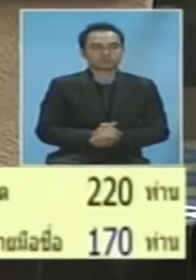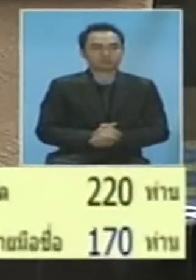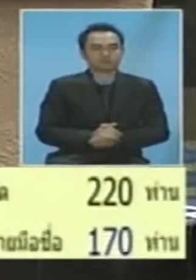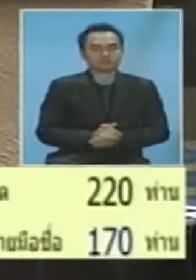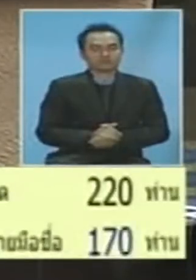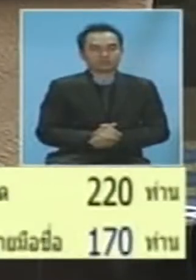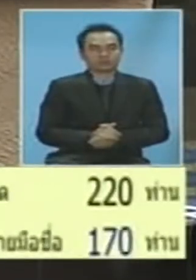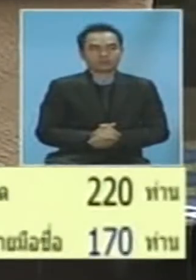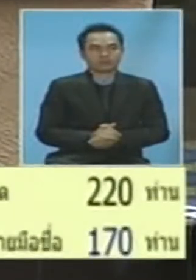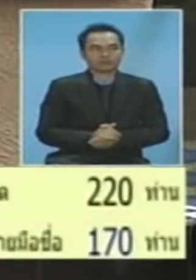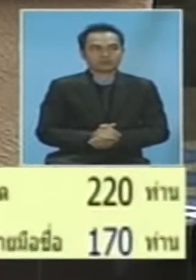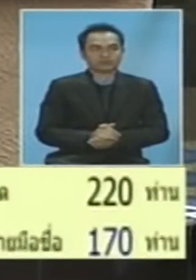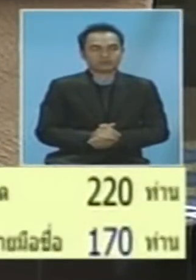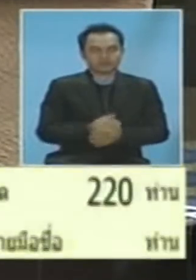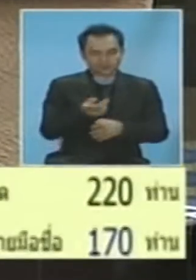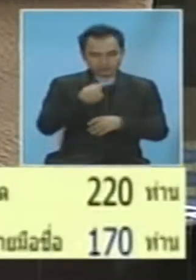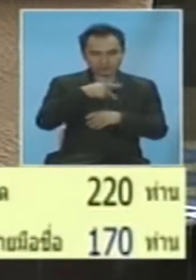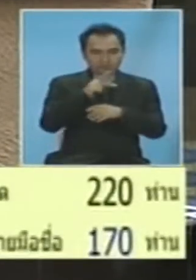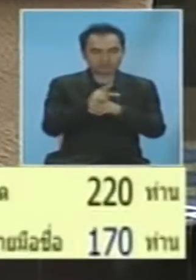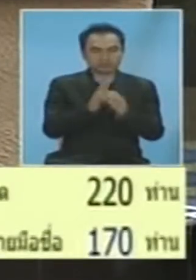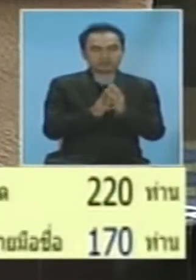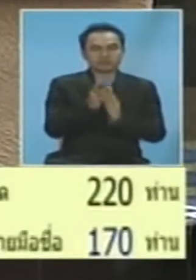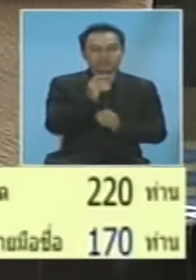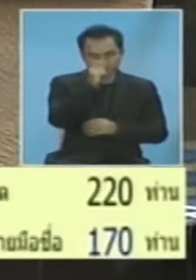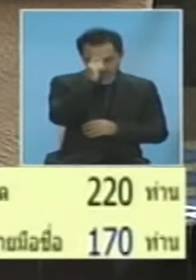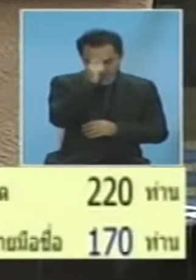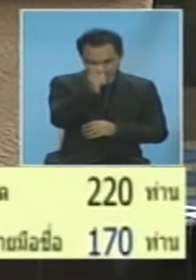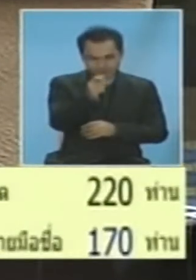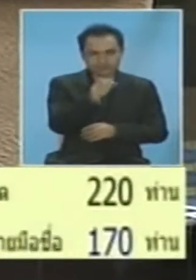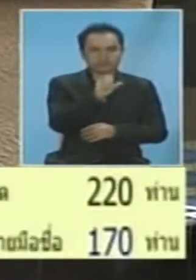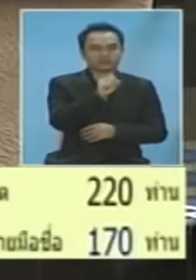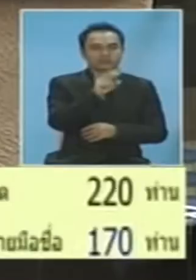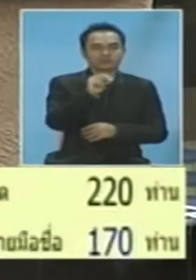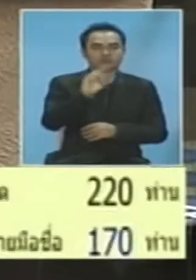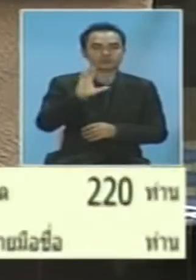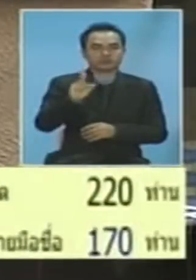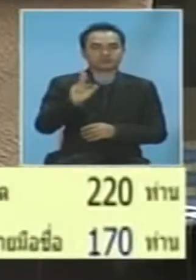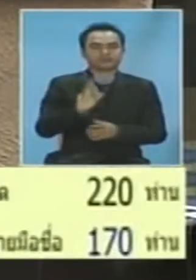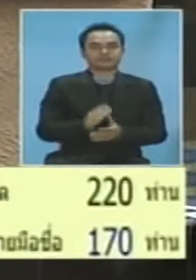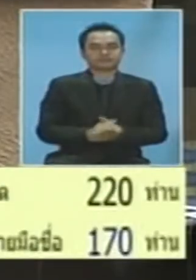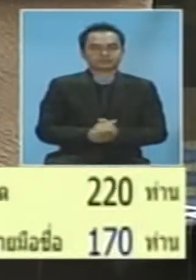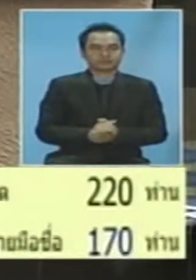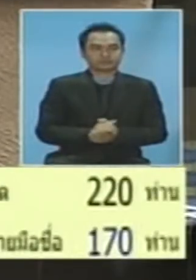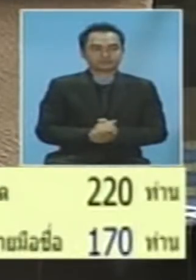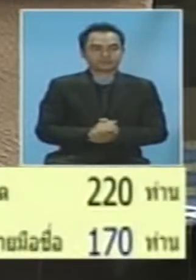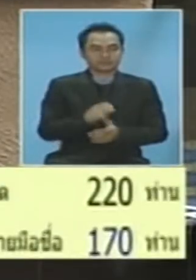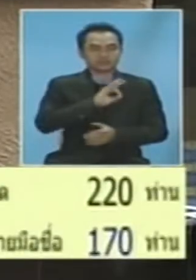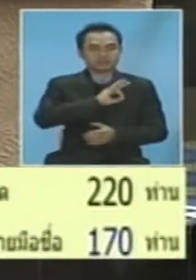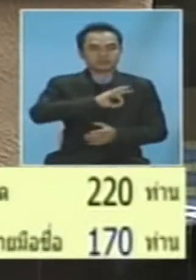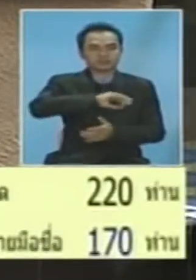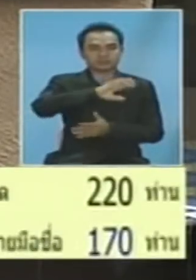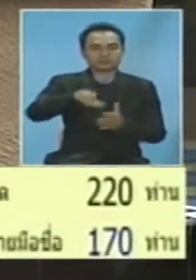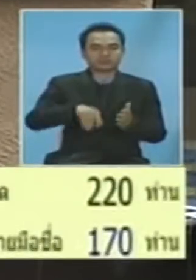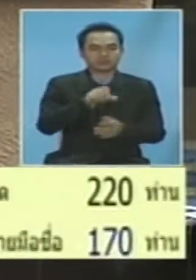กราบเรียนท่านประธานสภานิติบัญญัติแห่งชาติที่เคารพท่านสมาชิกสภ